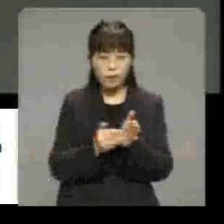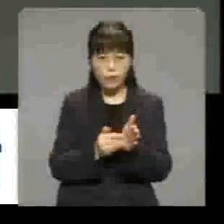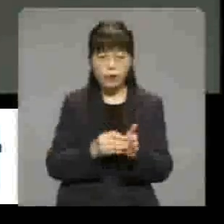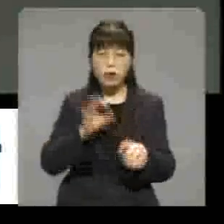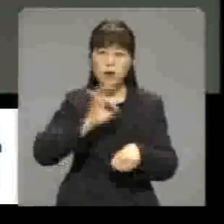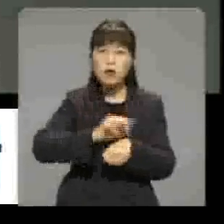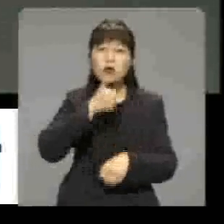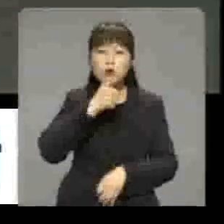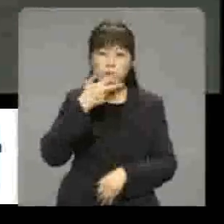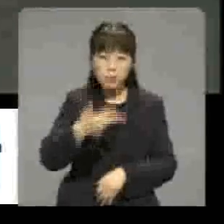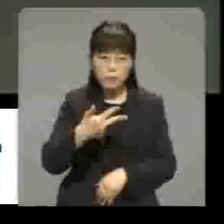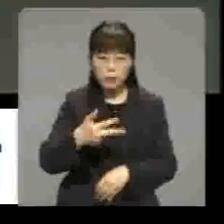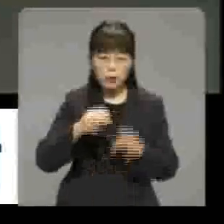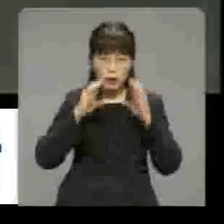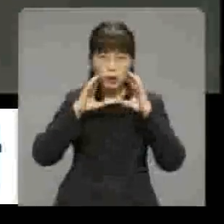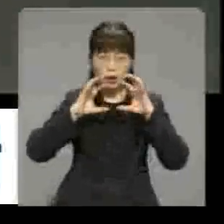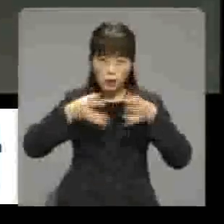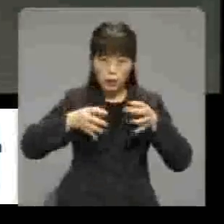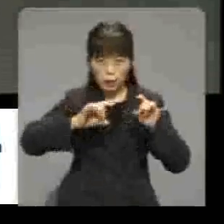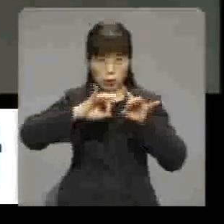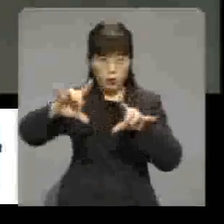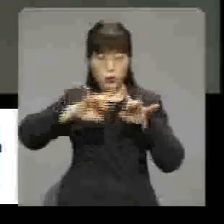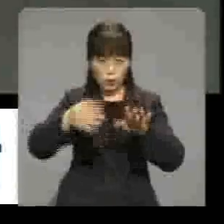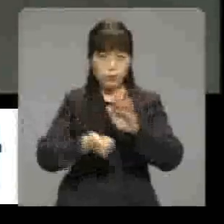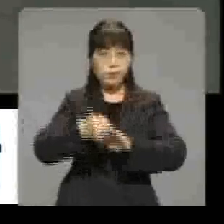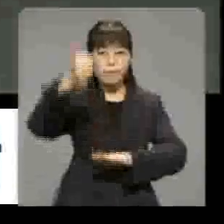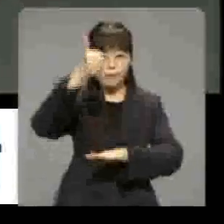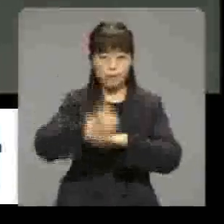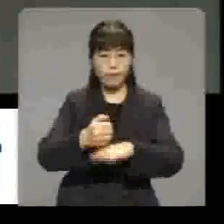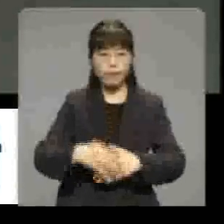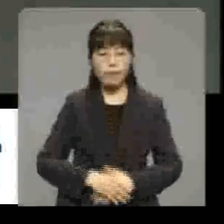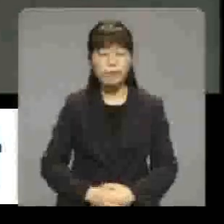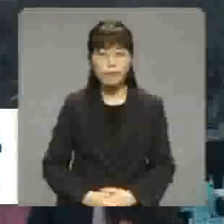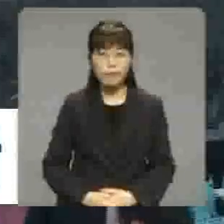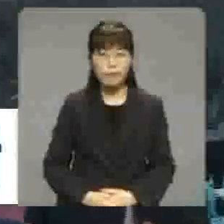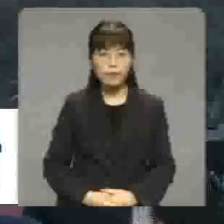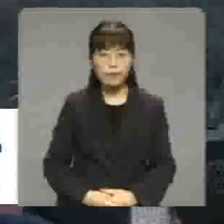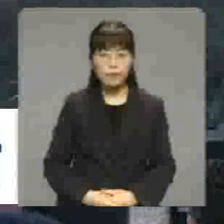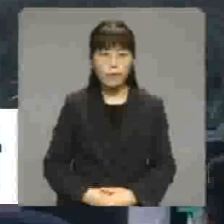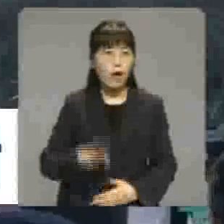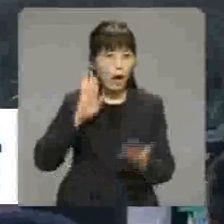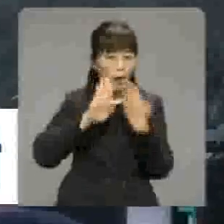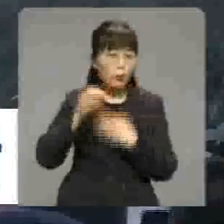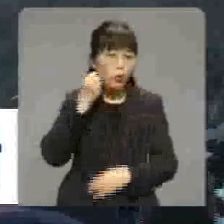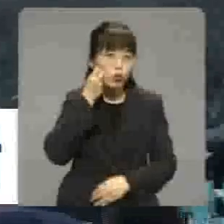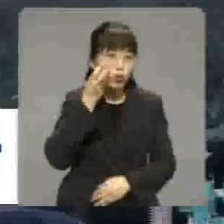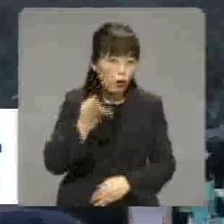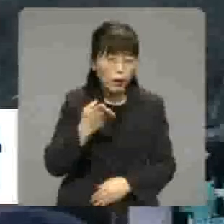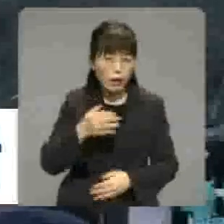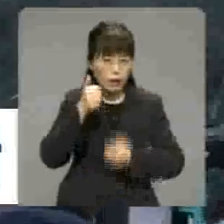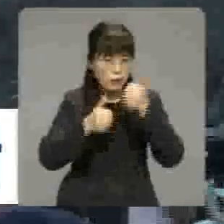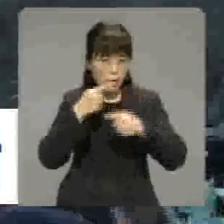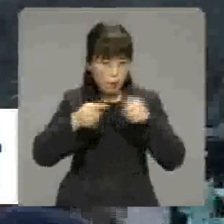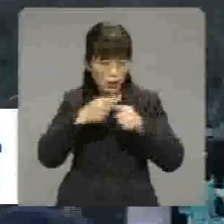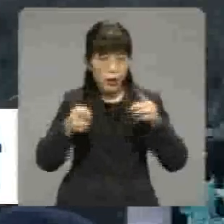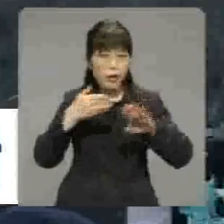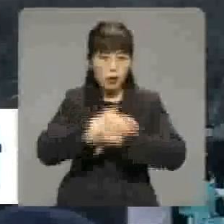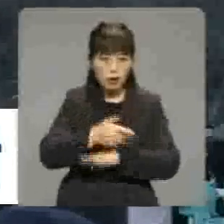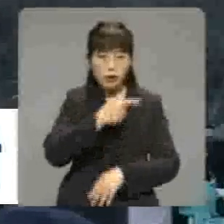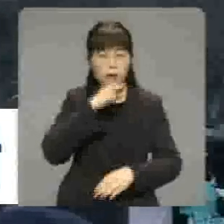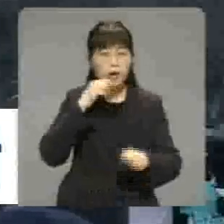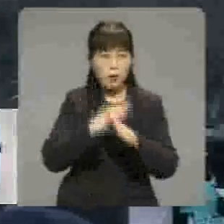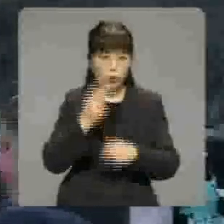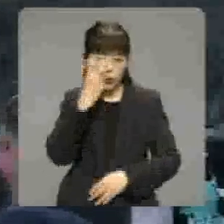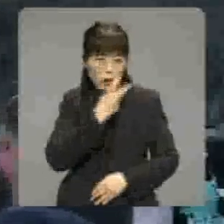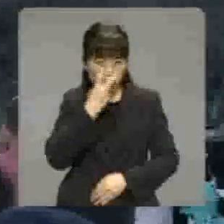10시 57분 지상국과의 첫 교신도 성공했습니다 앞으로 수개월간 시험 평가를 거쳐 대북